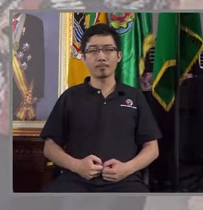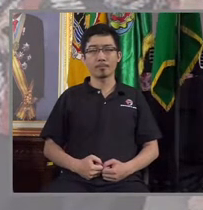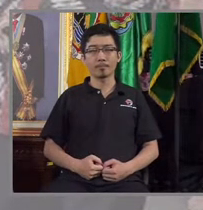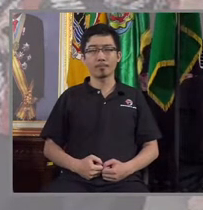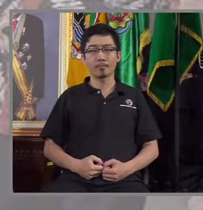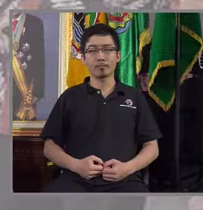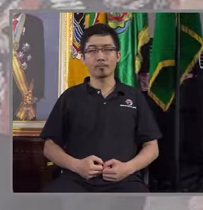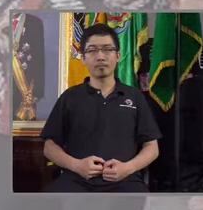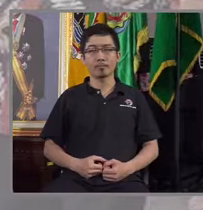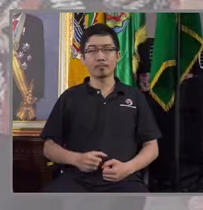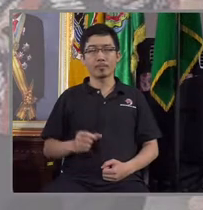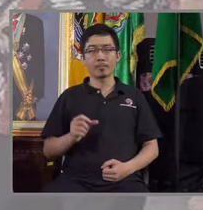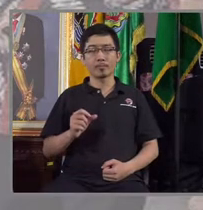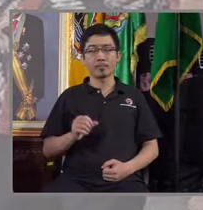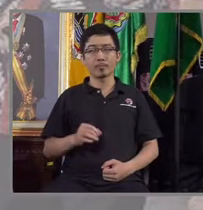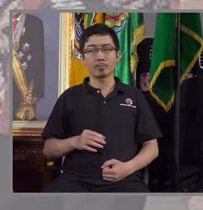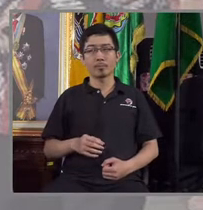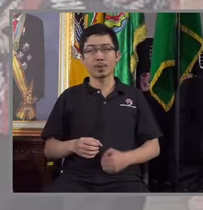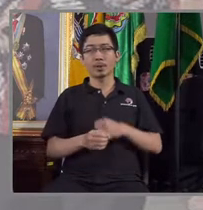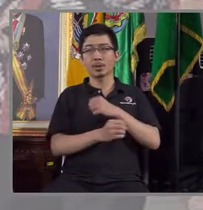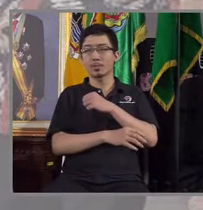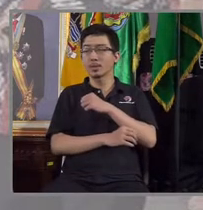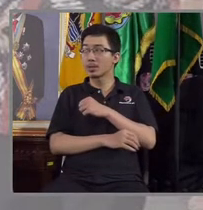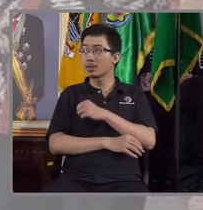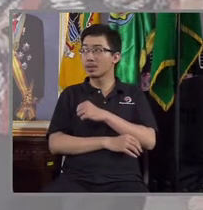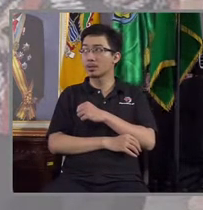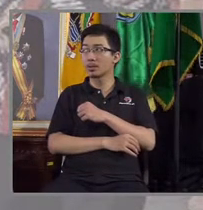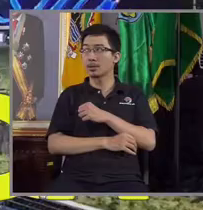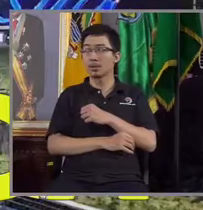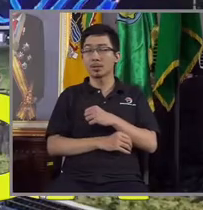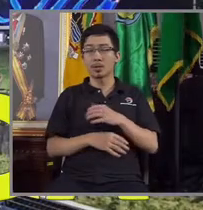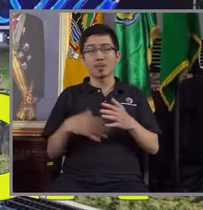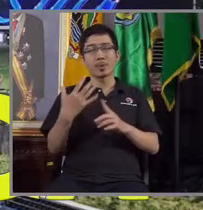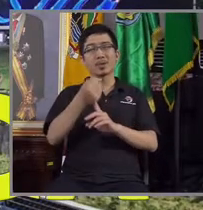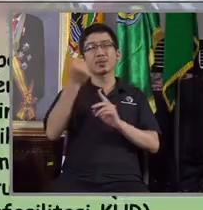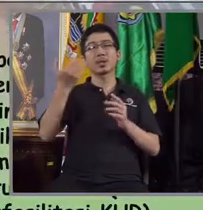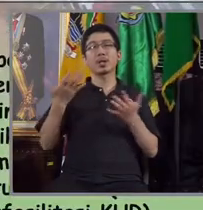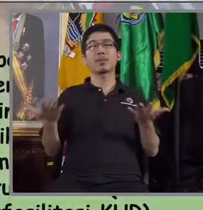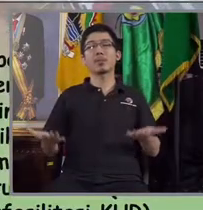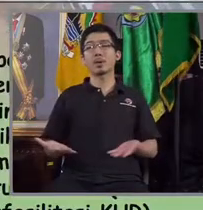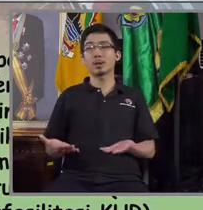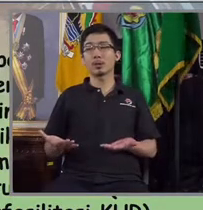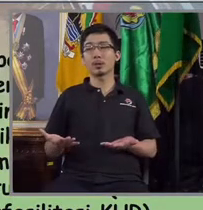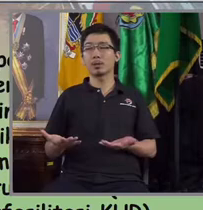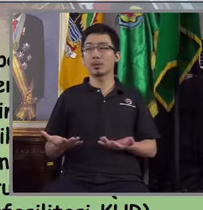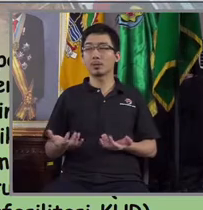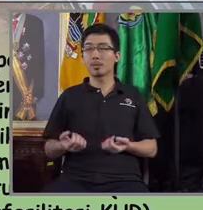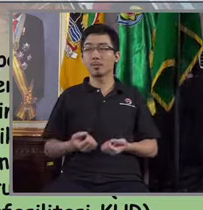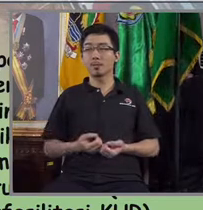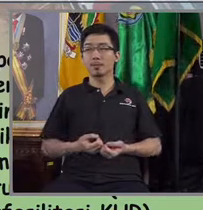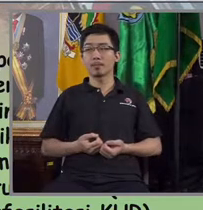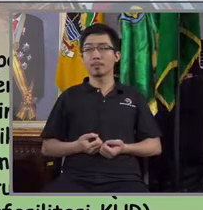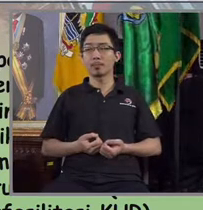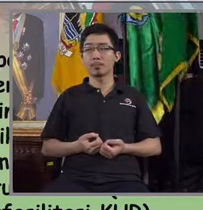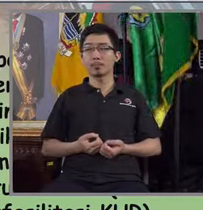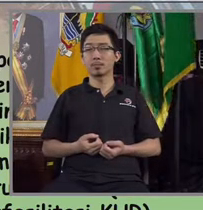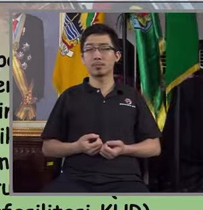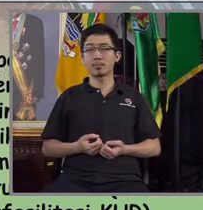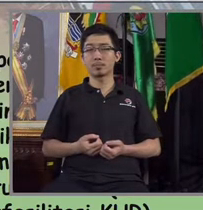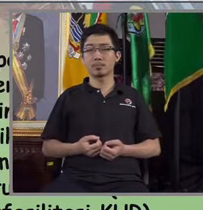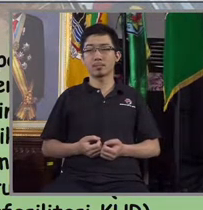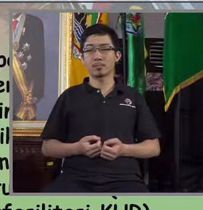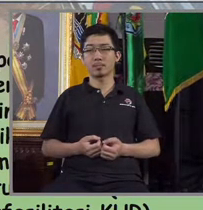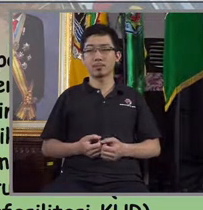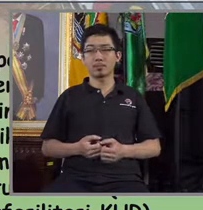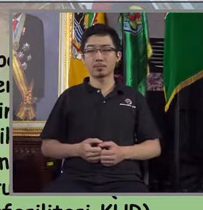Hai pencapaian Angka kemiskinan tadi udah ditayangkan untuk bapak ibu sudah besok secara data